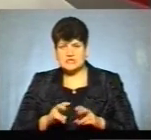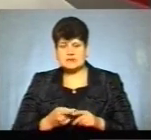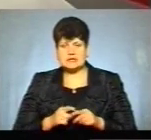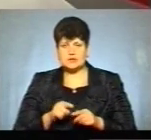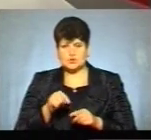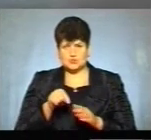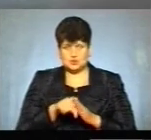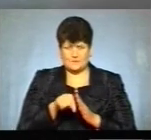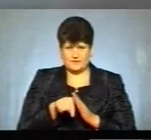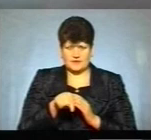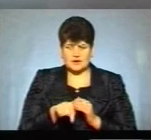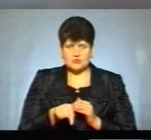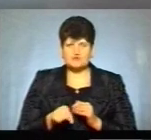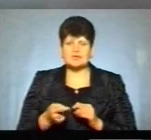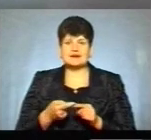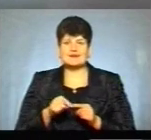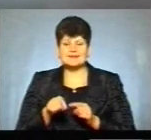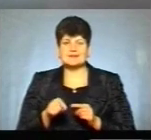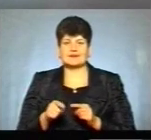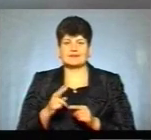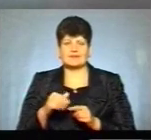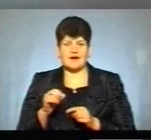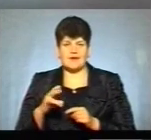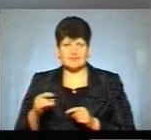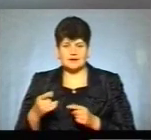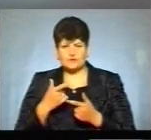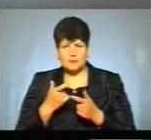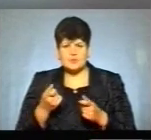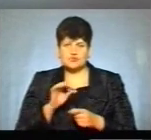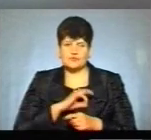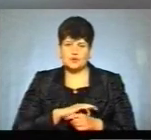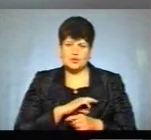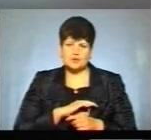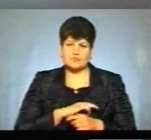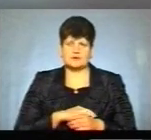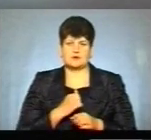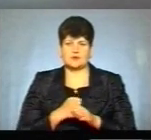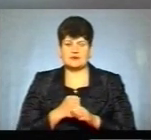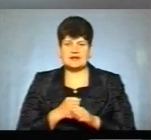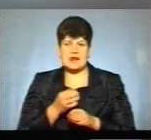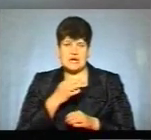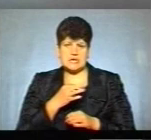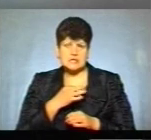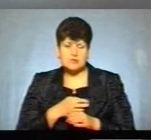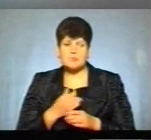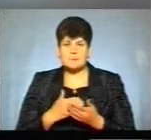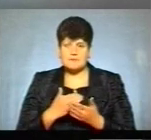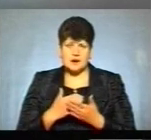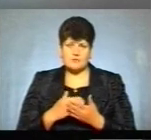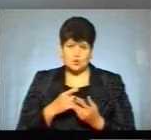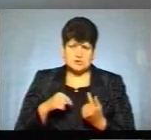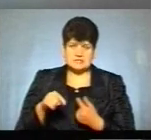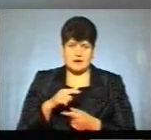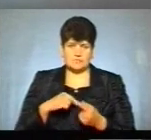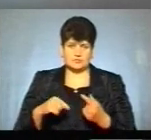і на основі цих же даних цієї інформації використовувати виготовлені ліків. Тобто ми маємо зараз і певний такий замкнутий круг. Ми